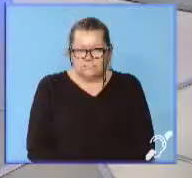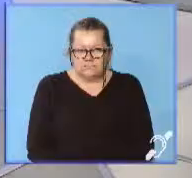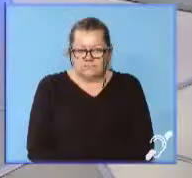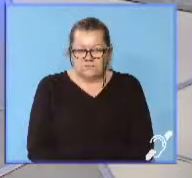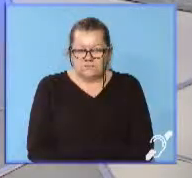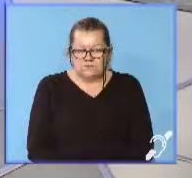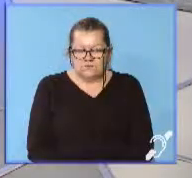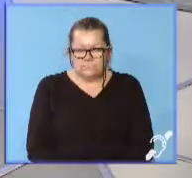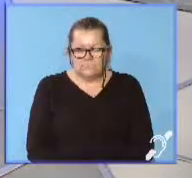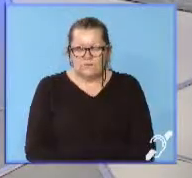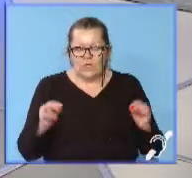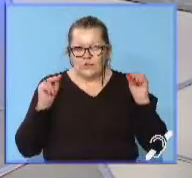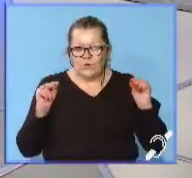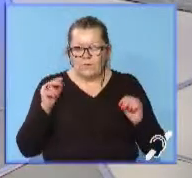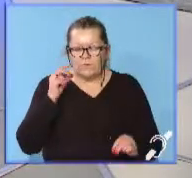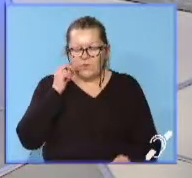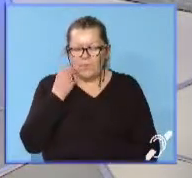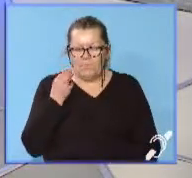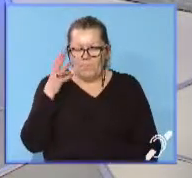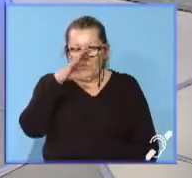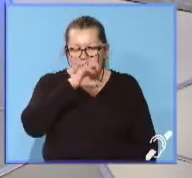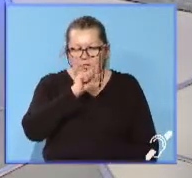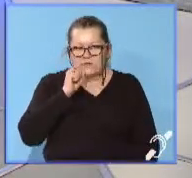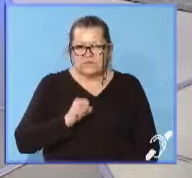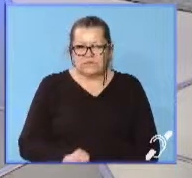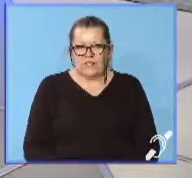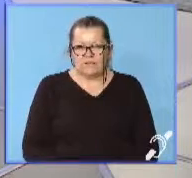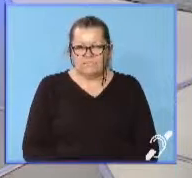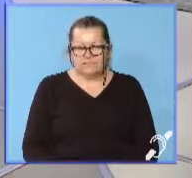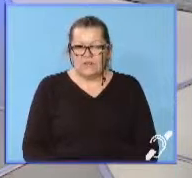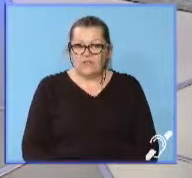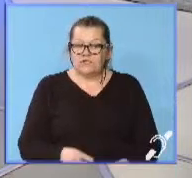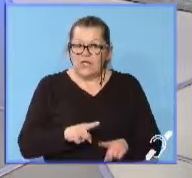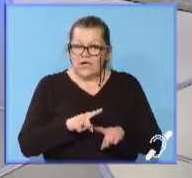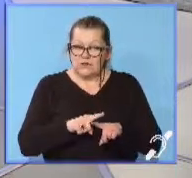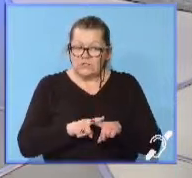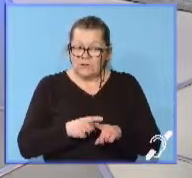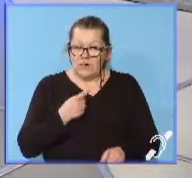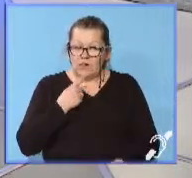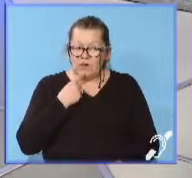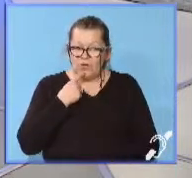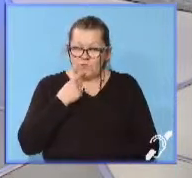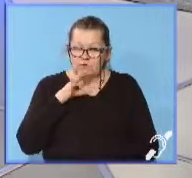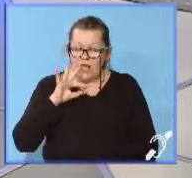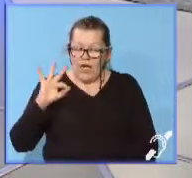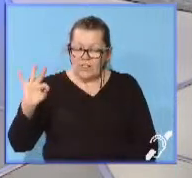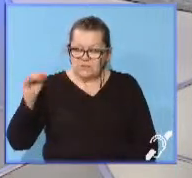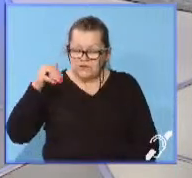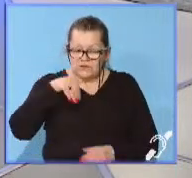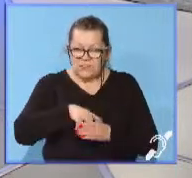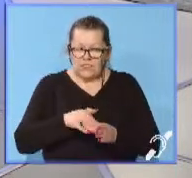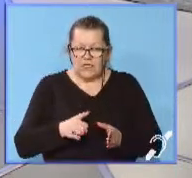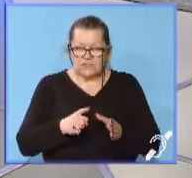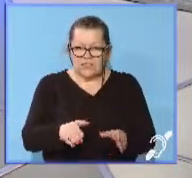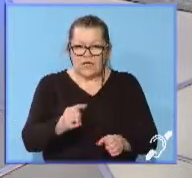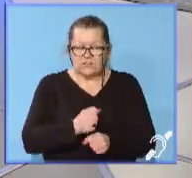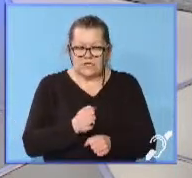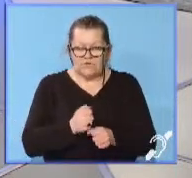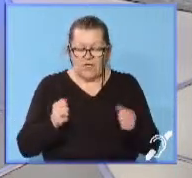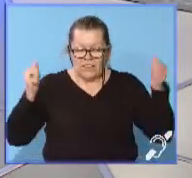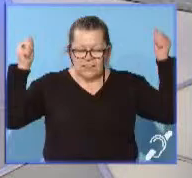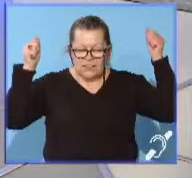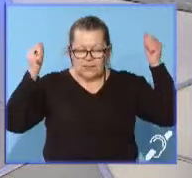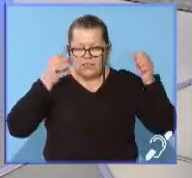auz doamnelor domnilor bună seara și bun găsit la telejurnal și taximetriștii craioveni au ieșit astăzi în stradă să și